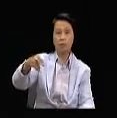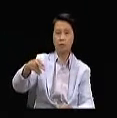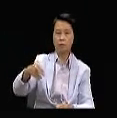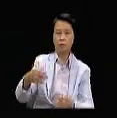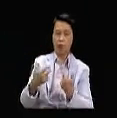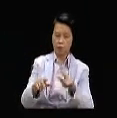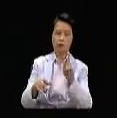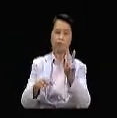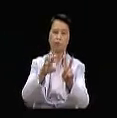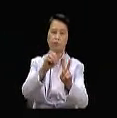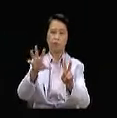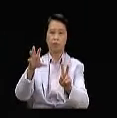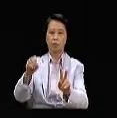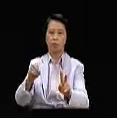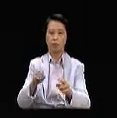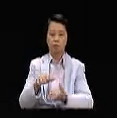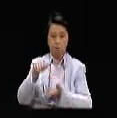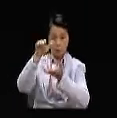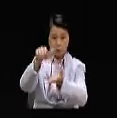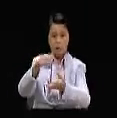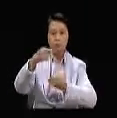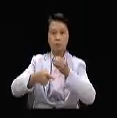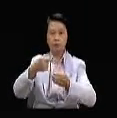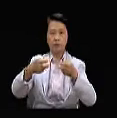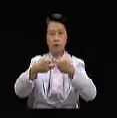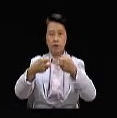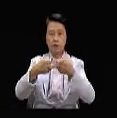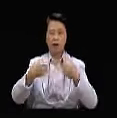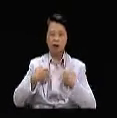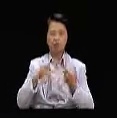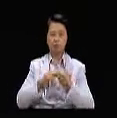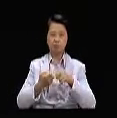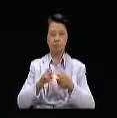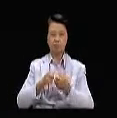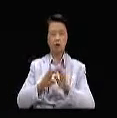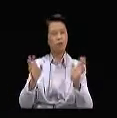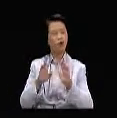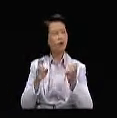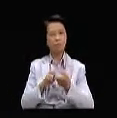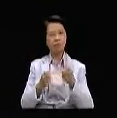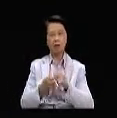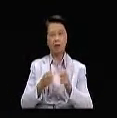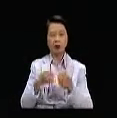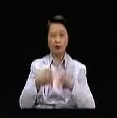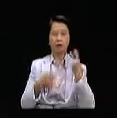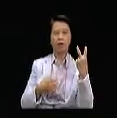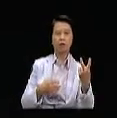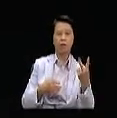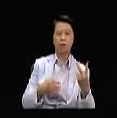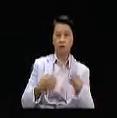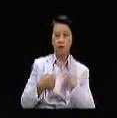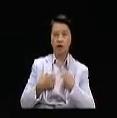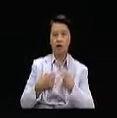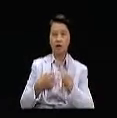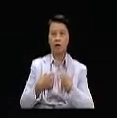dalam sektor pembekalan letrik ini saya beritahu kita ada d5a Sebenarnya bukan Dilema dalam waktu Duo Hah trilemma